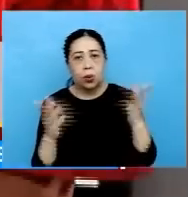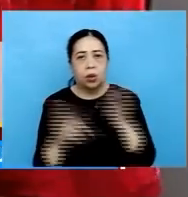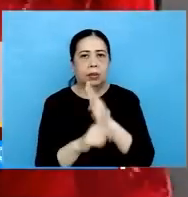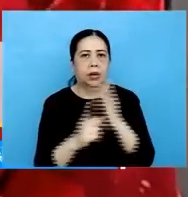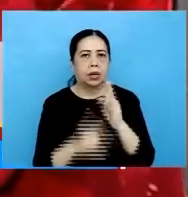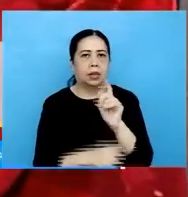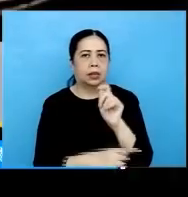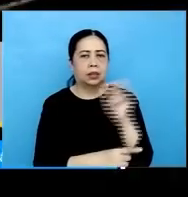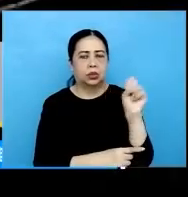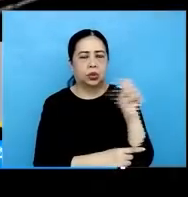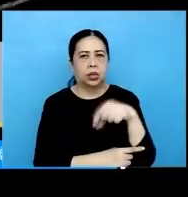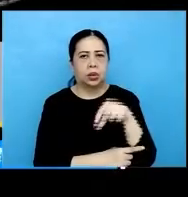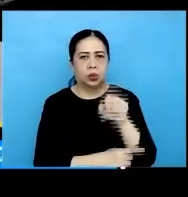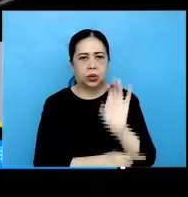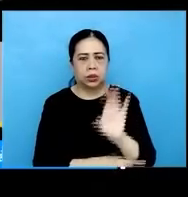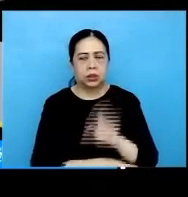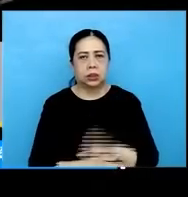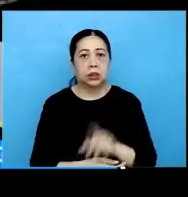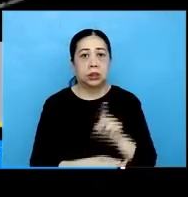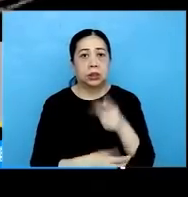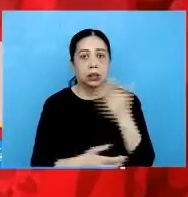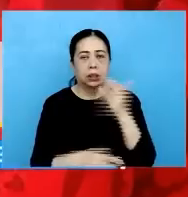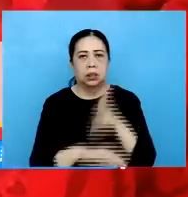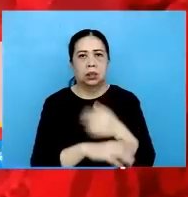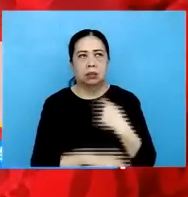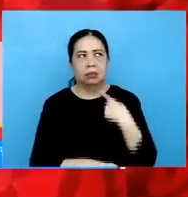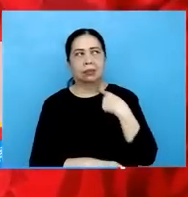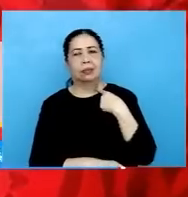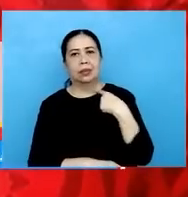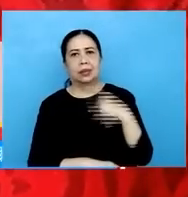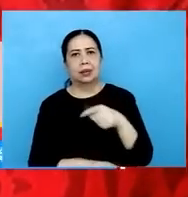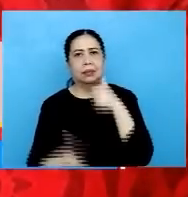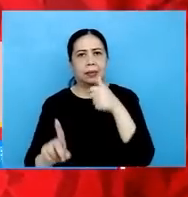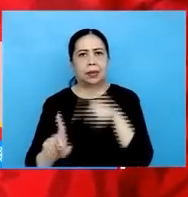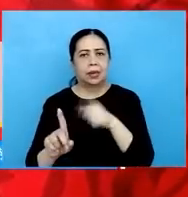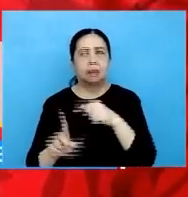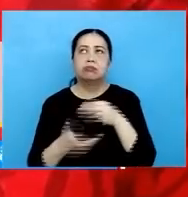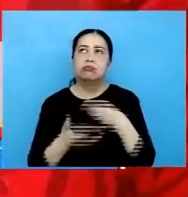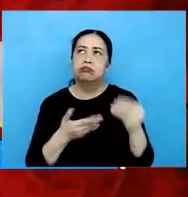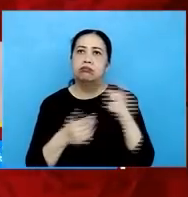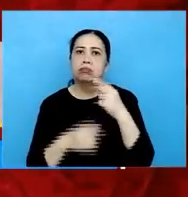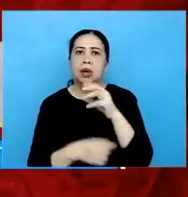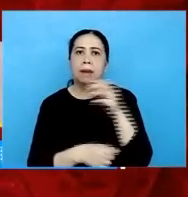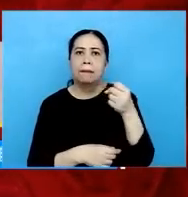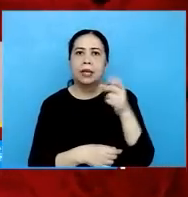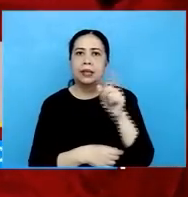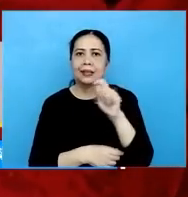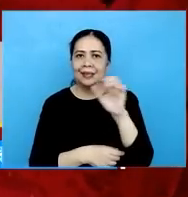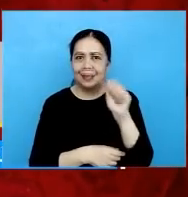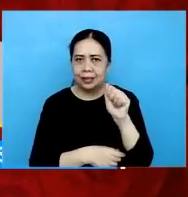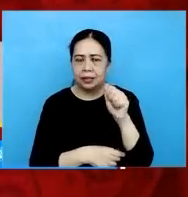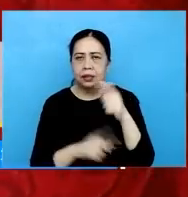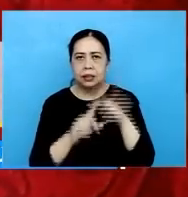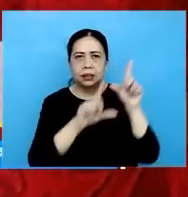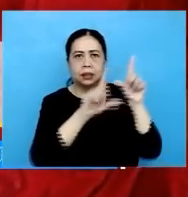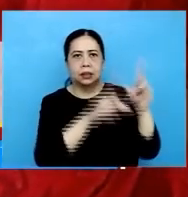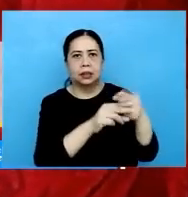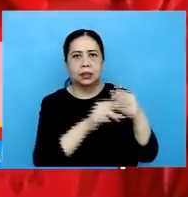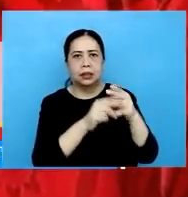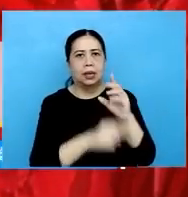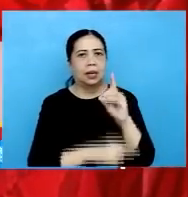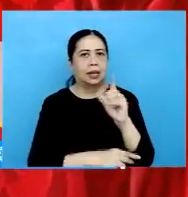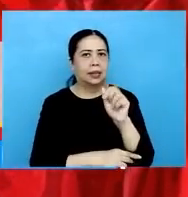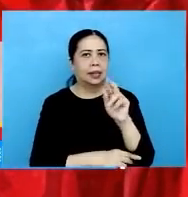Sora sa Quezon City. Yan ay matapos niyang mang-hold up ng isang babae na bumibili lang ng milk tea. Kinilala ang suspect na si Daryl